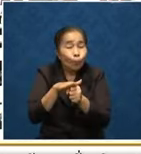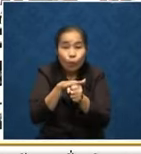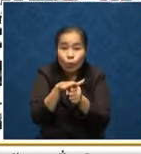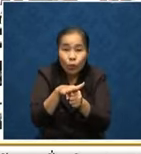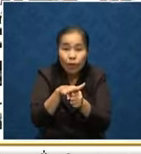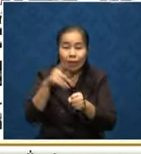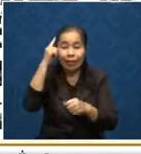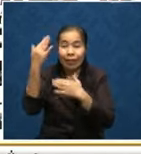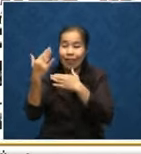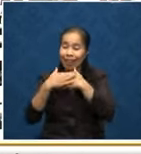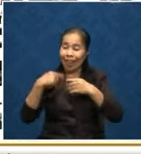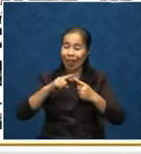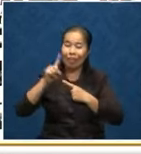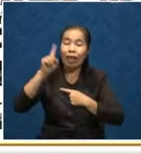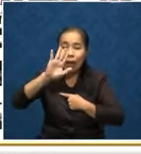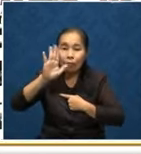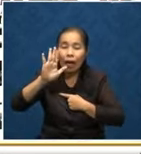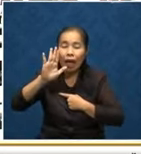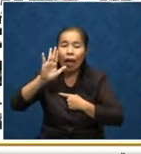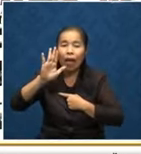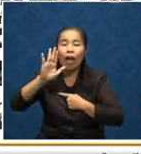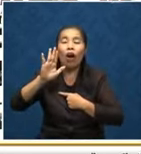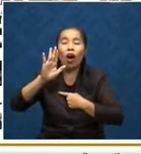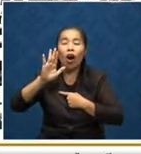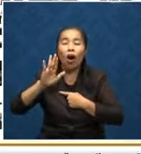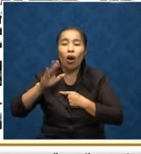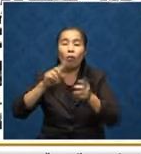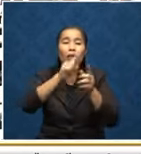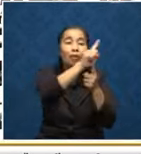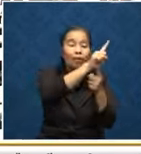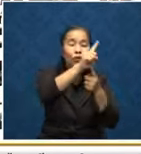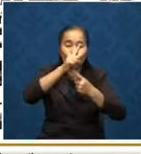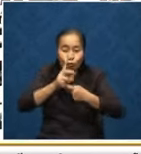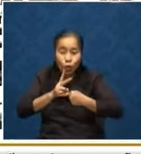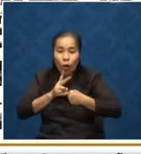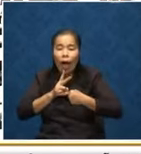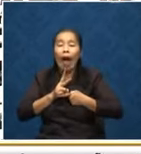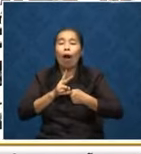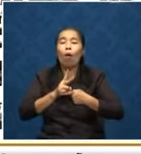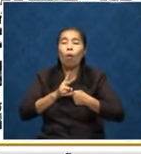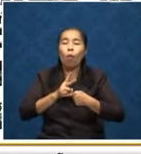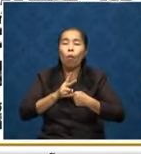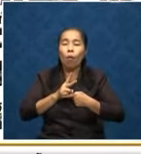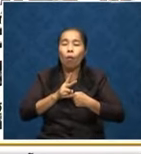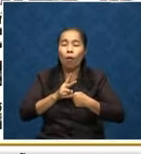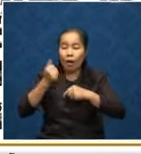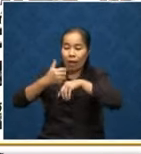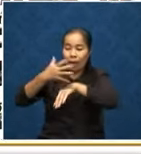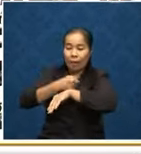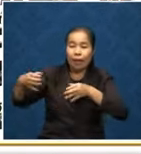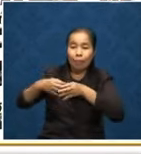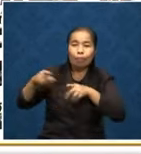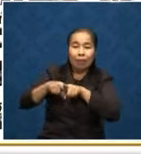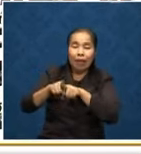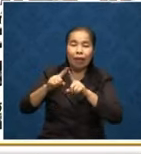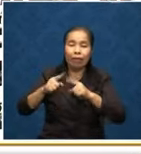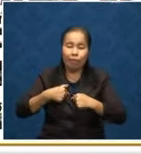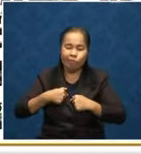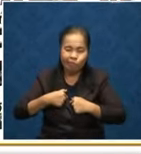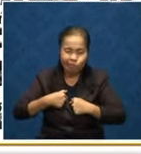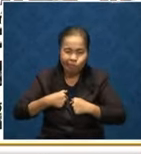านจะเรียกผมเป็นคนแรกท่านได้กรุณาเรียกท่านสุธรรมซึ่งอยู่พรรคเดียวกันแต่ผมยังไม่ได้ตัดสินใจ